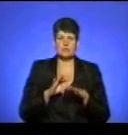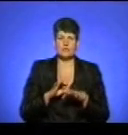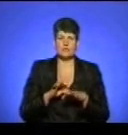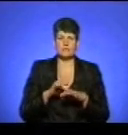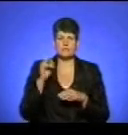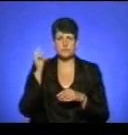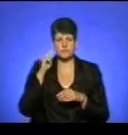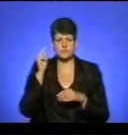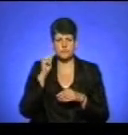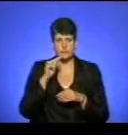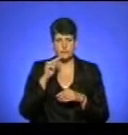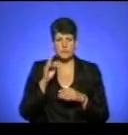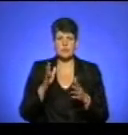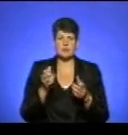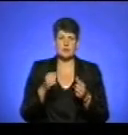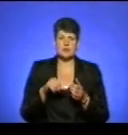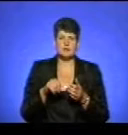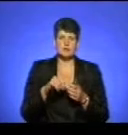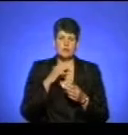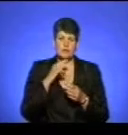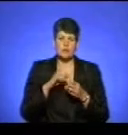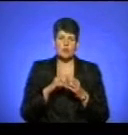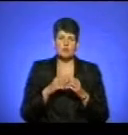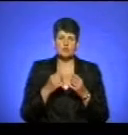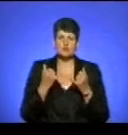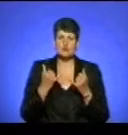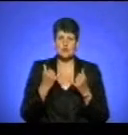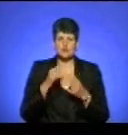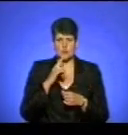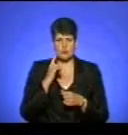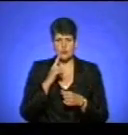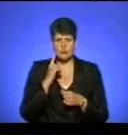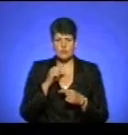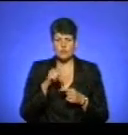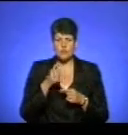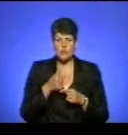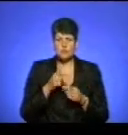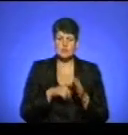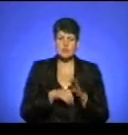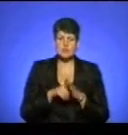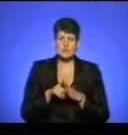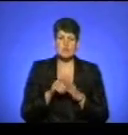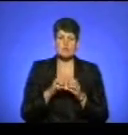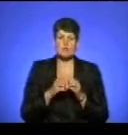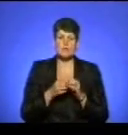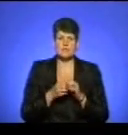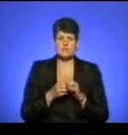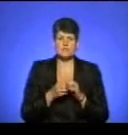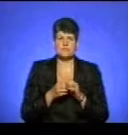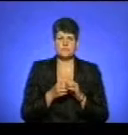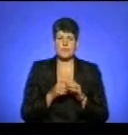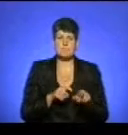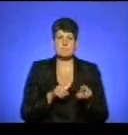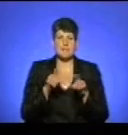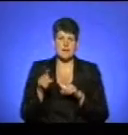університет, де будемо брати до уваги проблематики сучасної молоді. Відповідно, в цьому році ми починаємо з проблеми